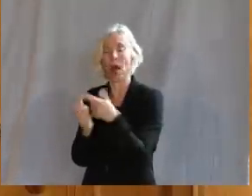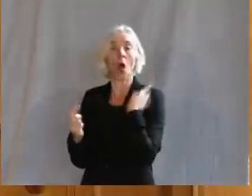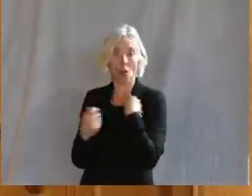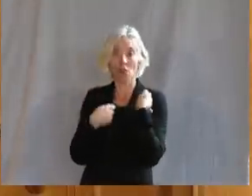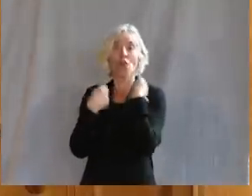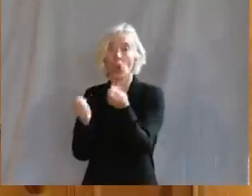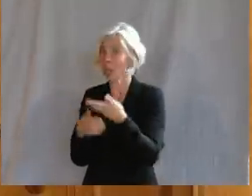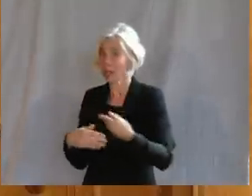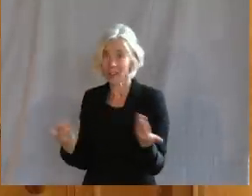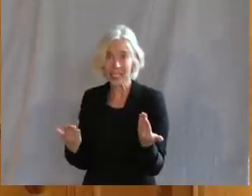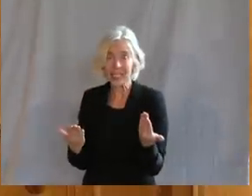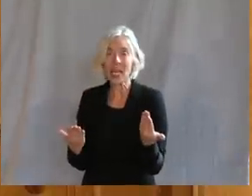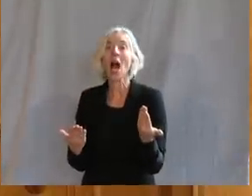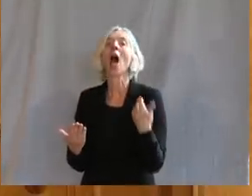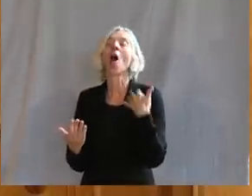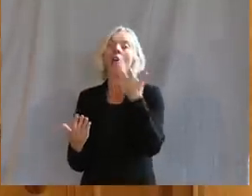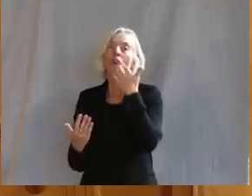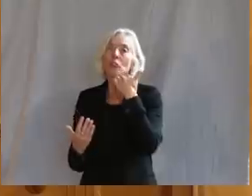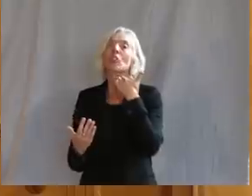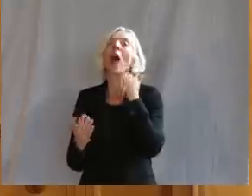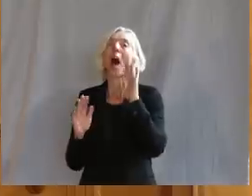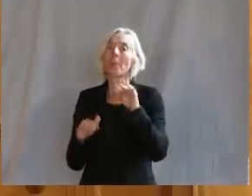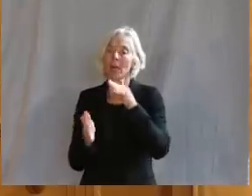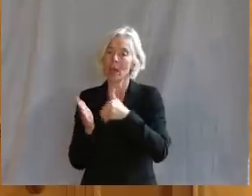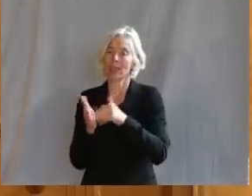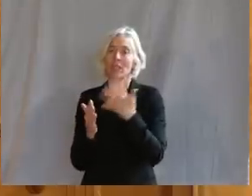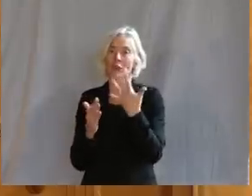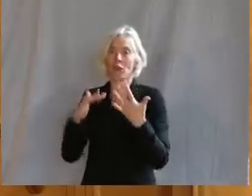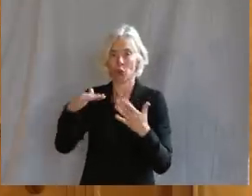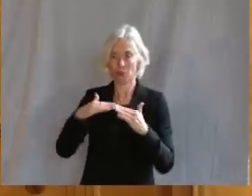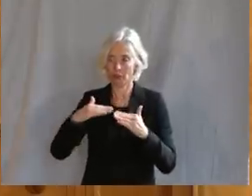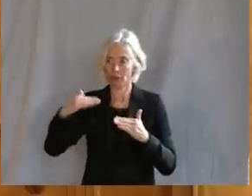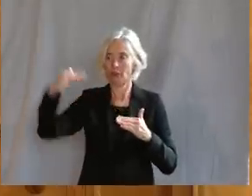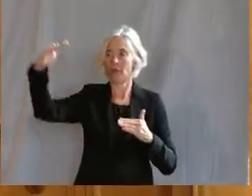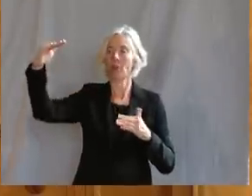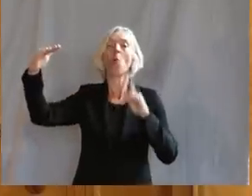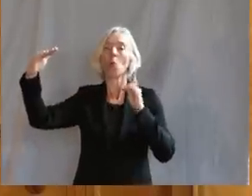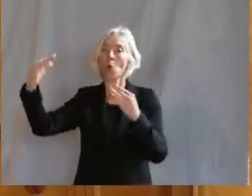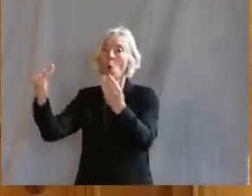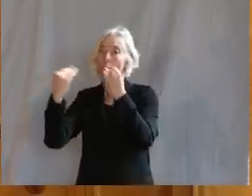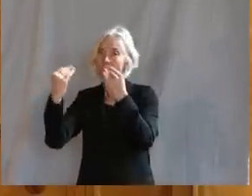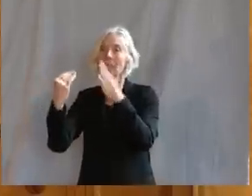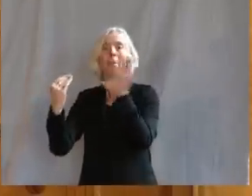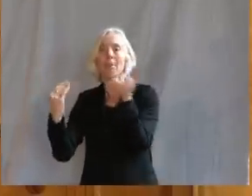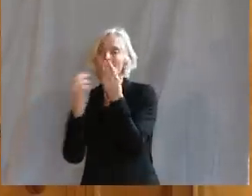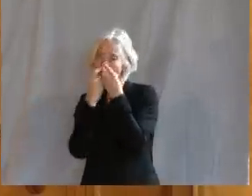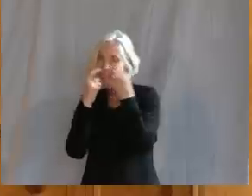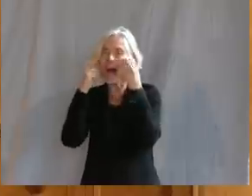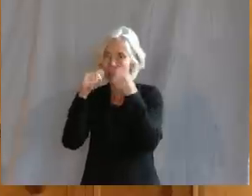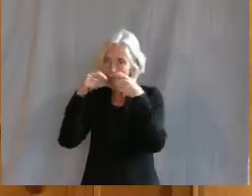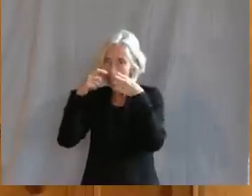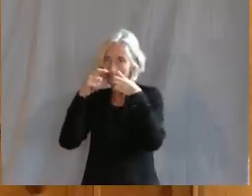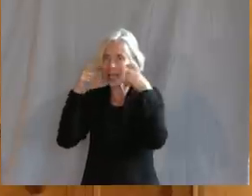ab der 5. Klasse auch im Unterricht nun einzuführen. Ich möchte in dem Kontext auch noch auf zwei weitere